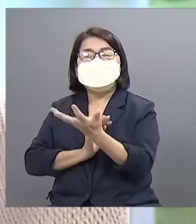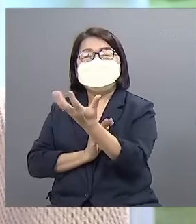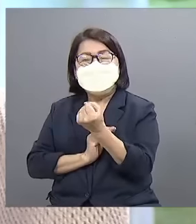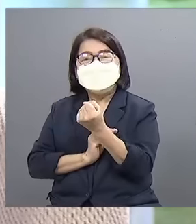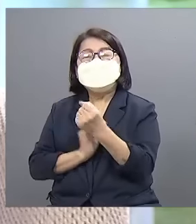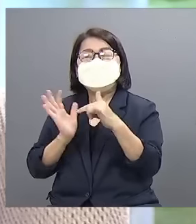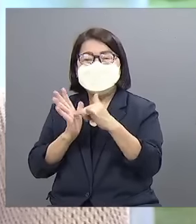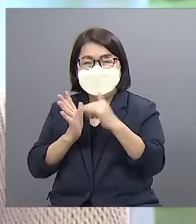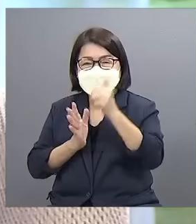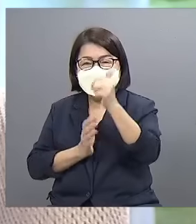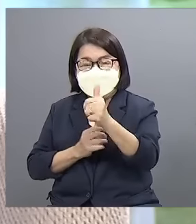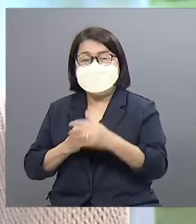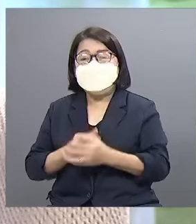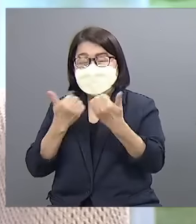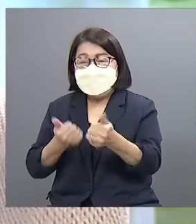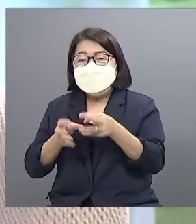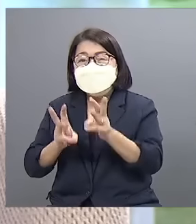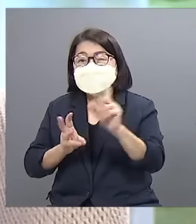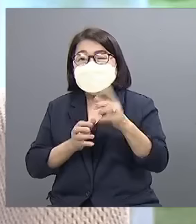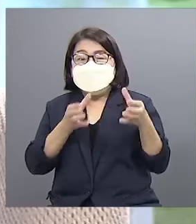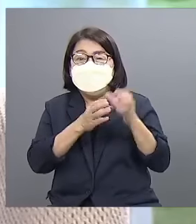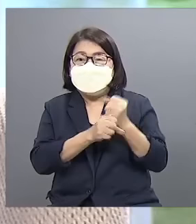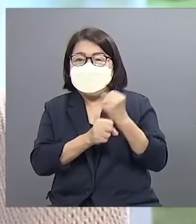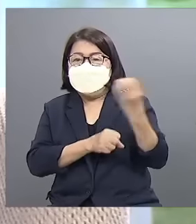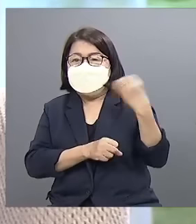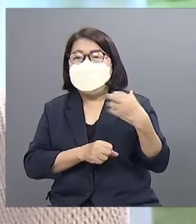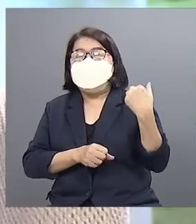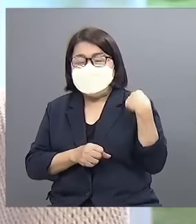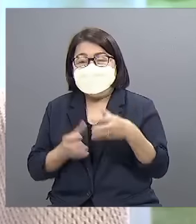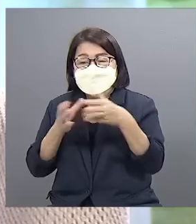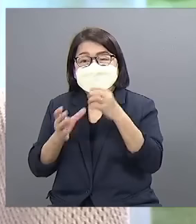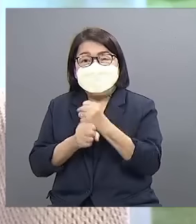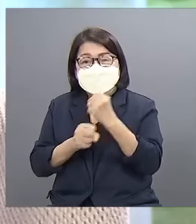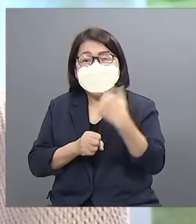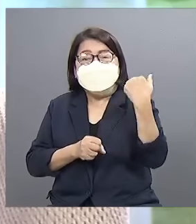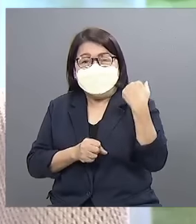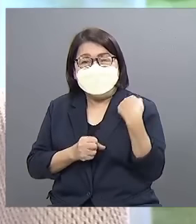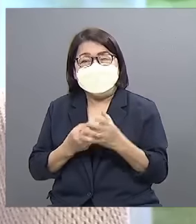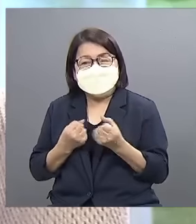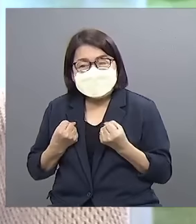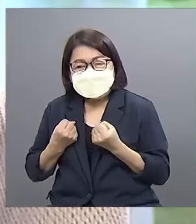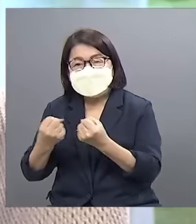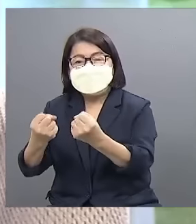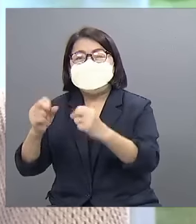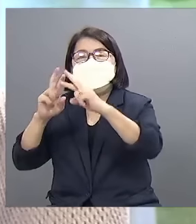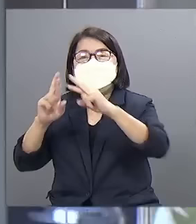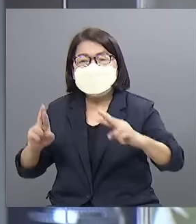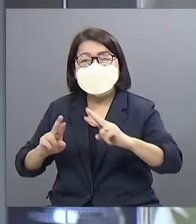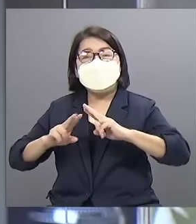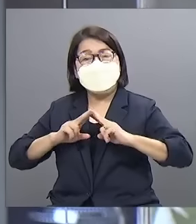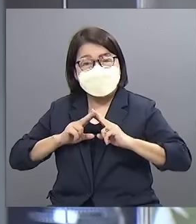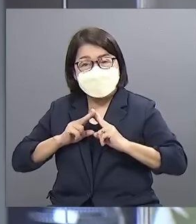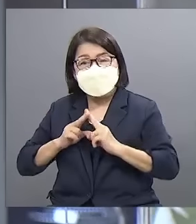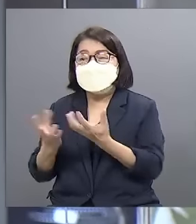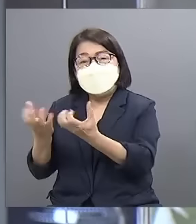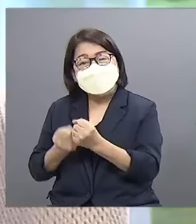ยิงขึ้จิๆทีมงเราแบบอกวามีทีมงานขเราน้มงานเราขับรถไปรบยาที่รขายาเองแลวนะโอ้ สะดวกขนา